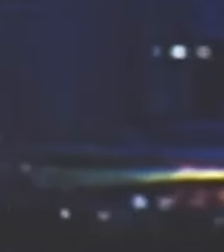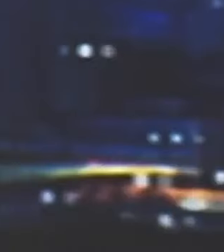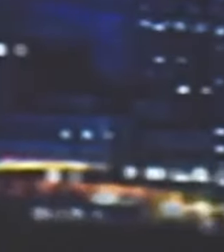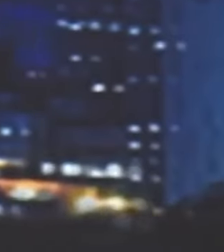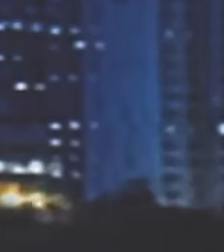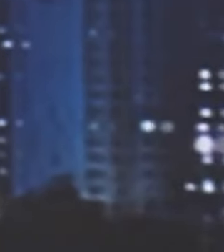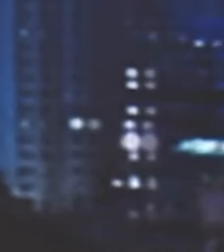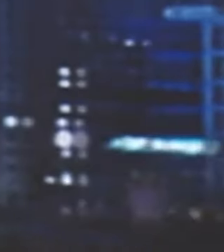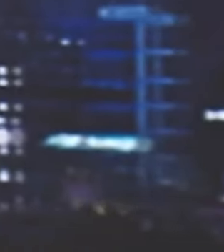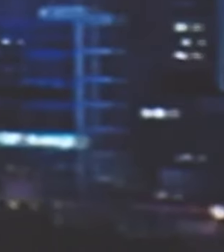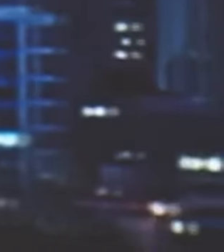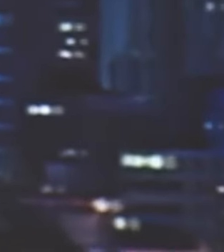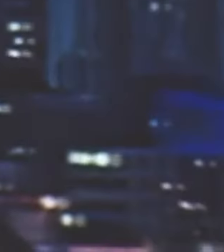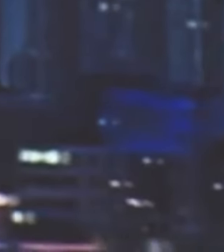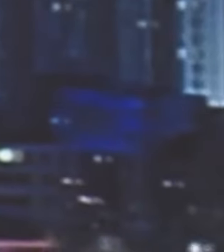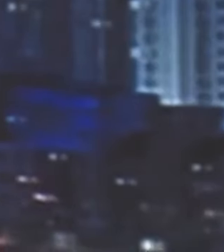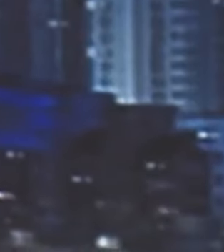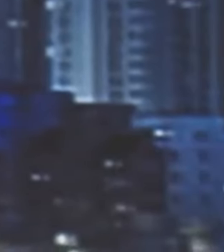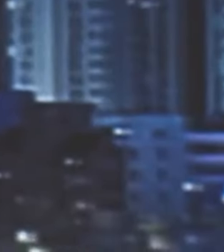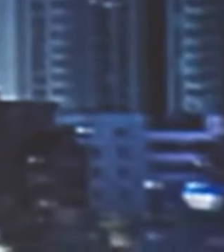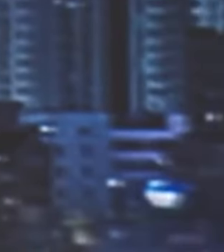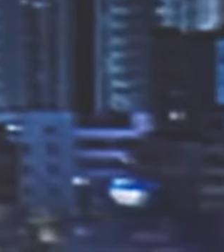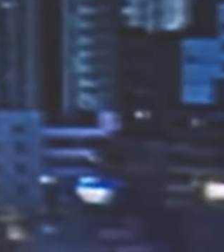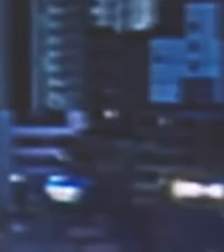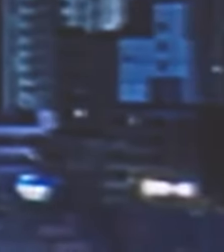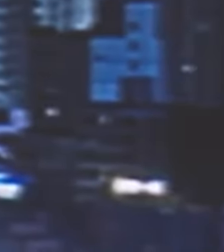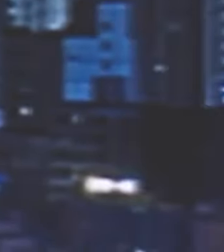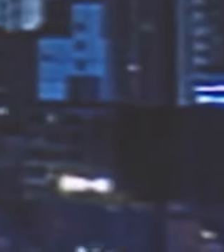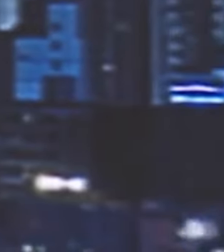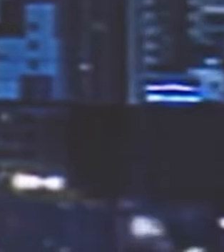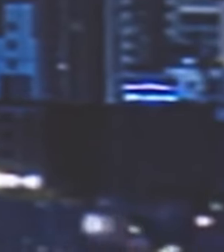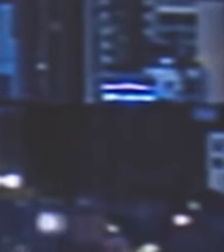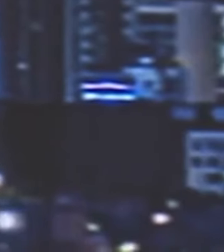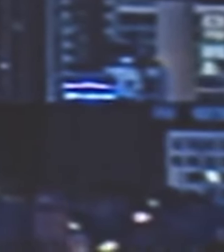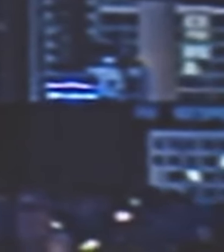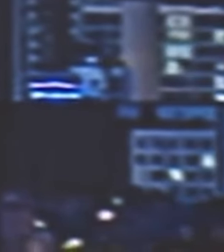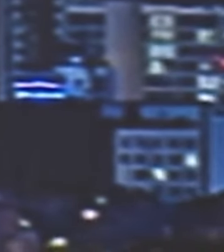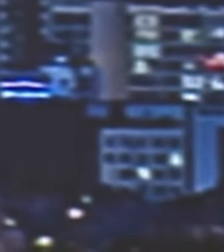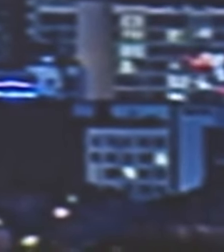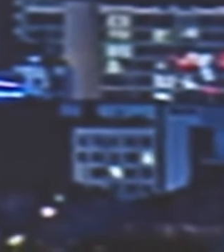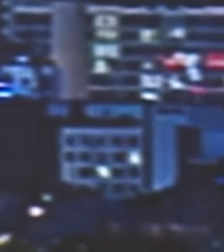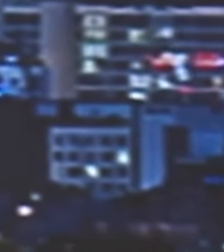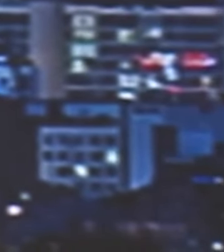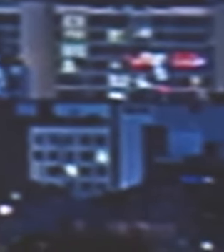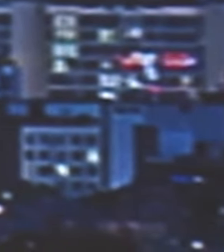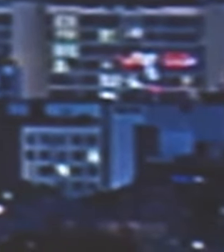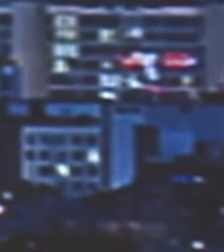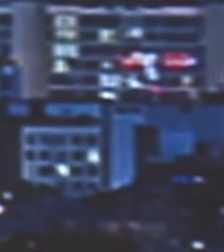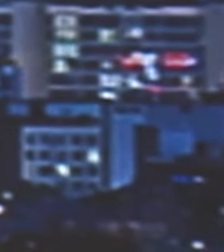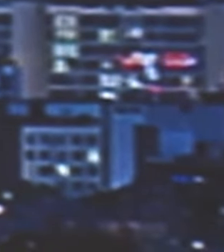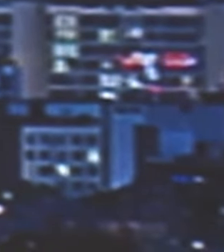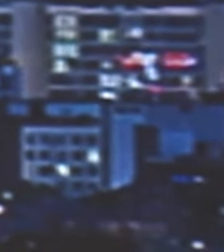JTBC 뉴스를 시청해 주신 여러분 고맙습니다 저희는 저녁 6시 50분 뉴스룸에서 뵙겠습니다